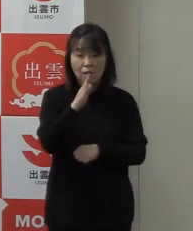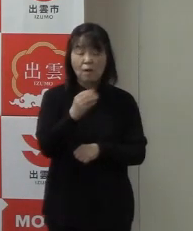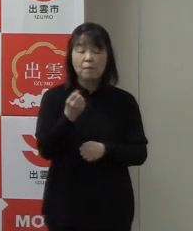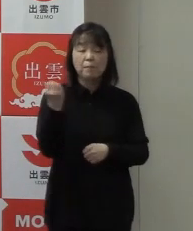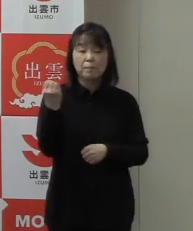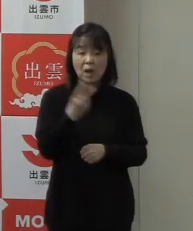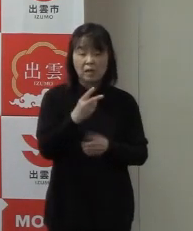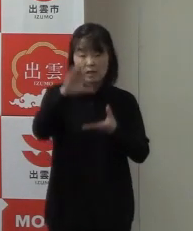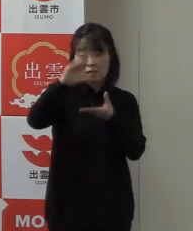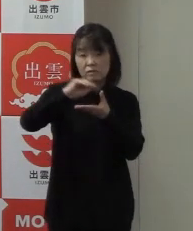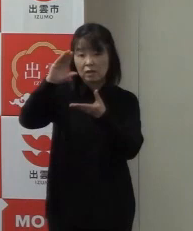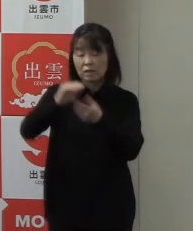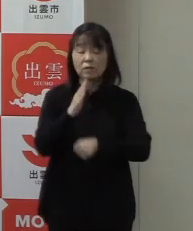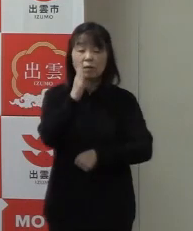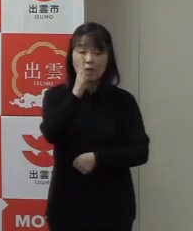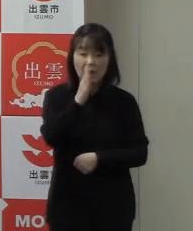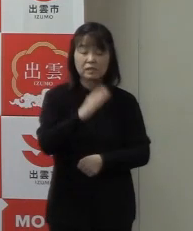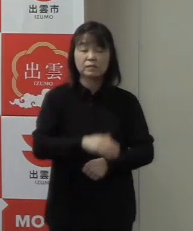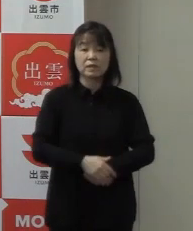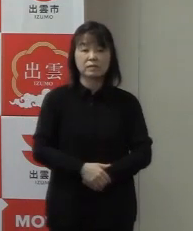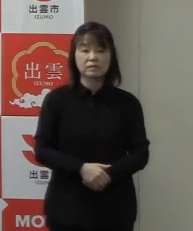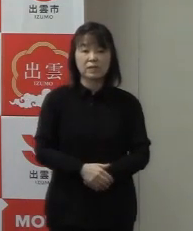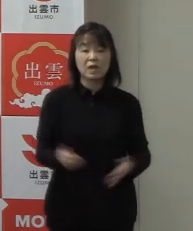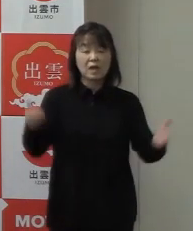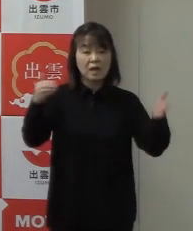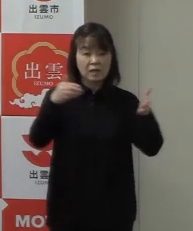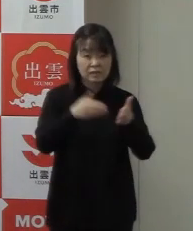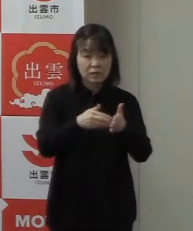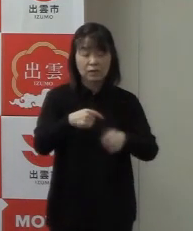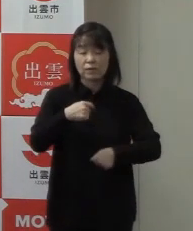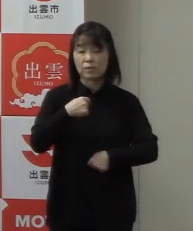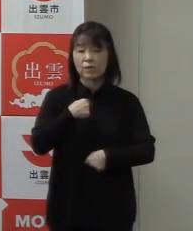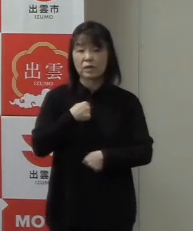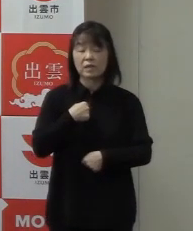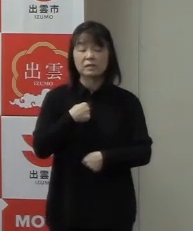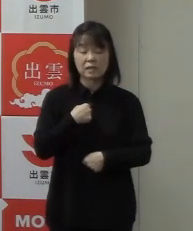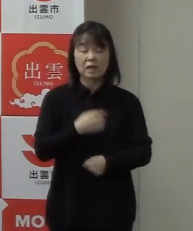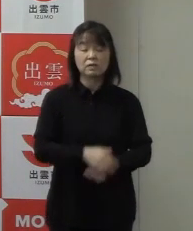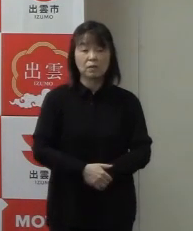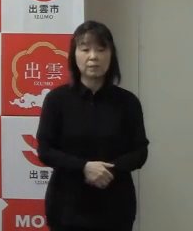思いますので、よろしくお願いします。以上、私からの、はい。